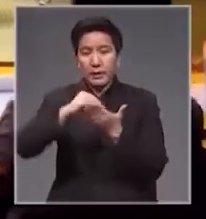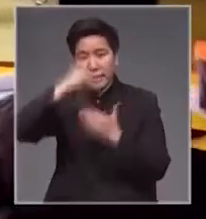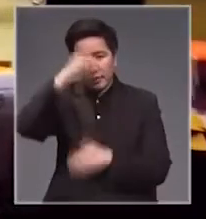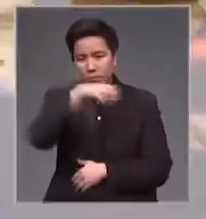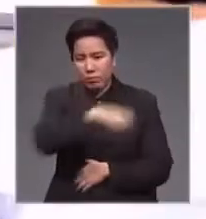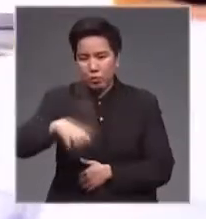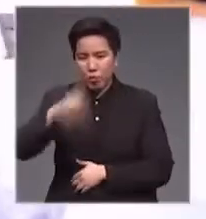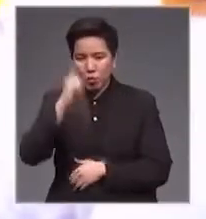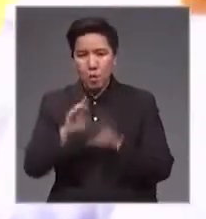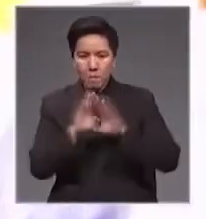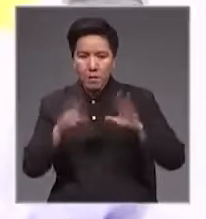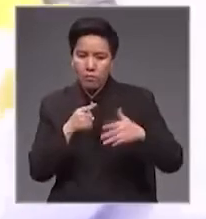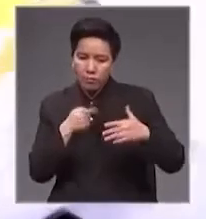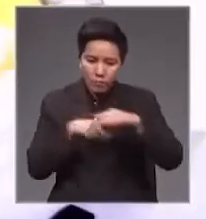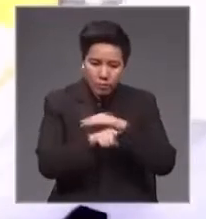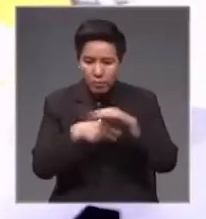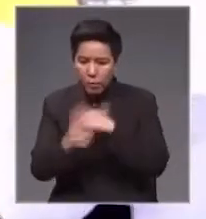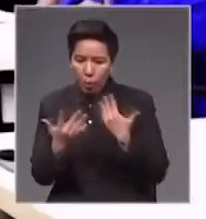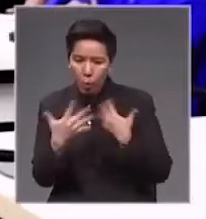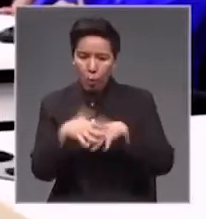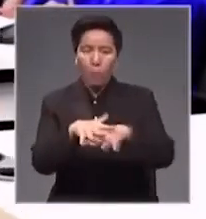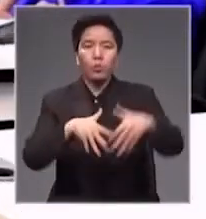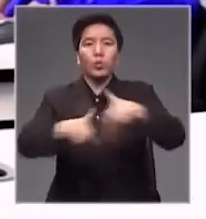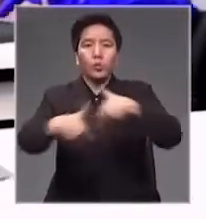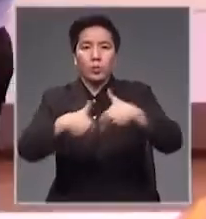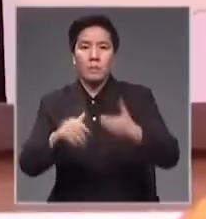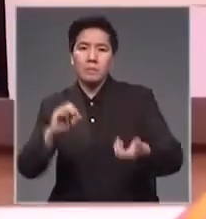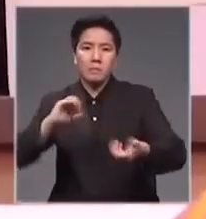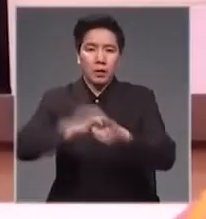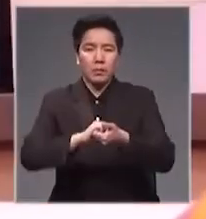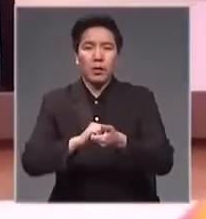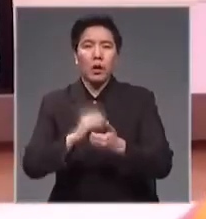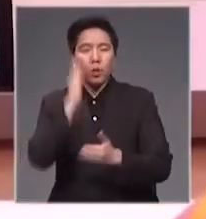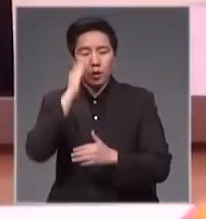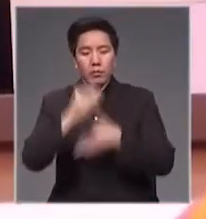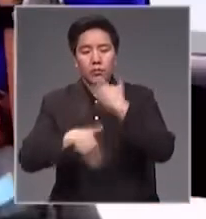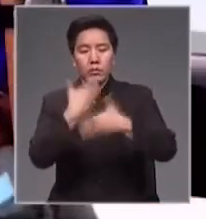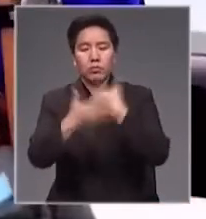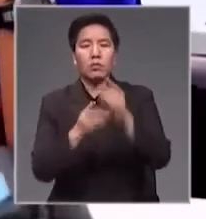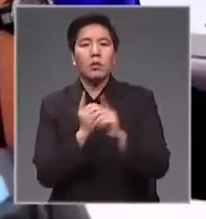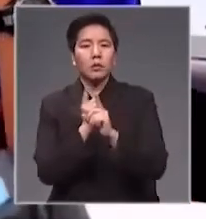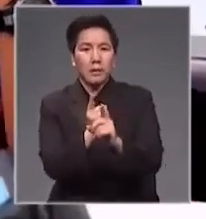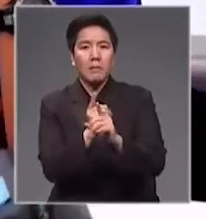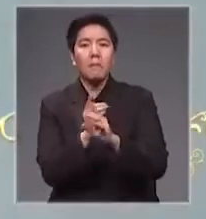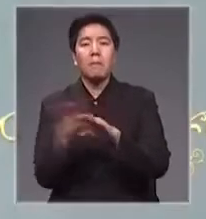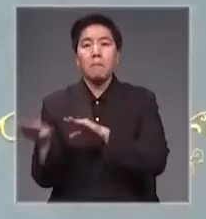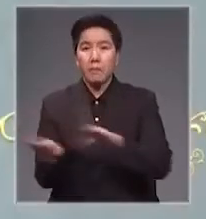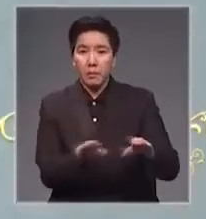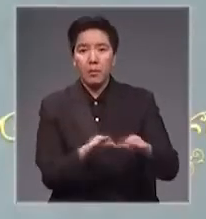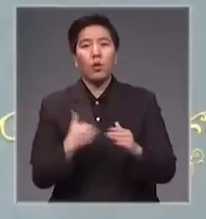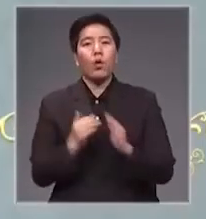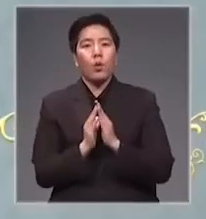มชนเป็นอันหนึ่งอันเดียวกับท้องถิ่นจับมือเดินไปด้วยกันแข็งแรงไปด้วยกัน Stronger Together นะครับขอบคุณครับขอให้ทุก